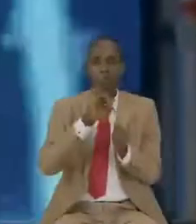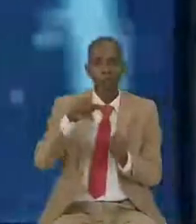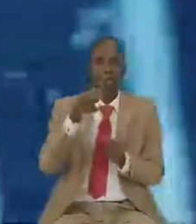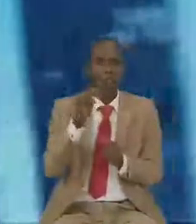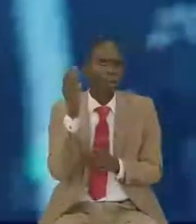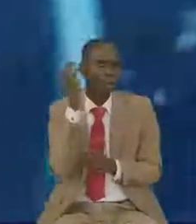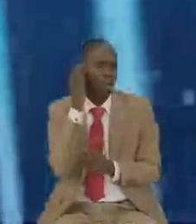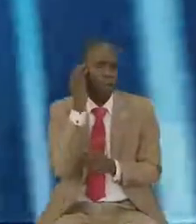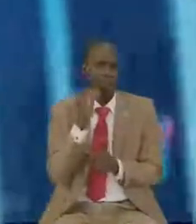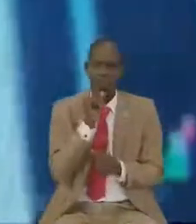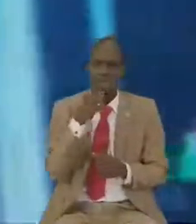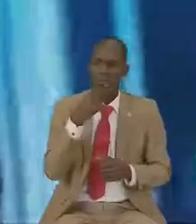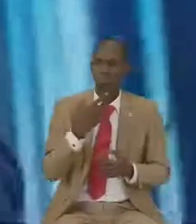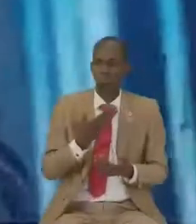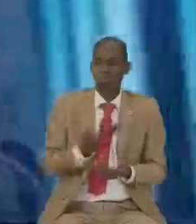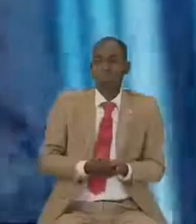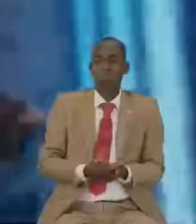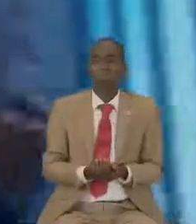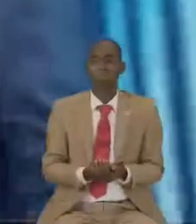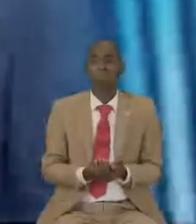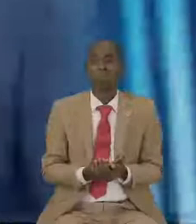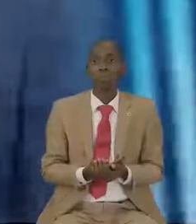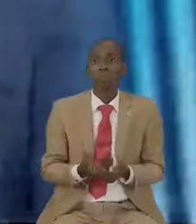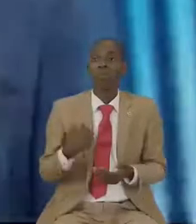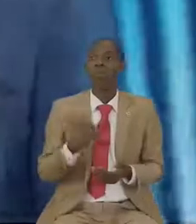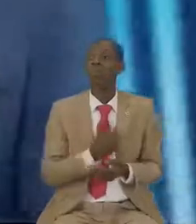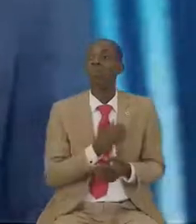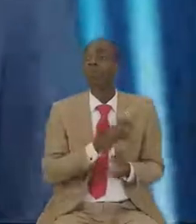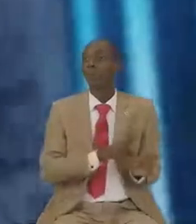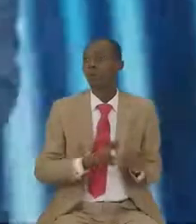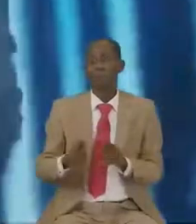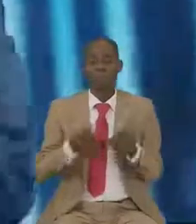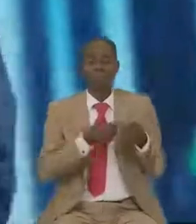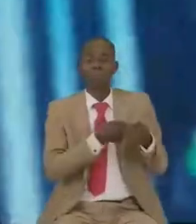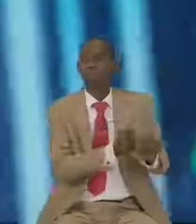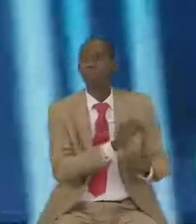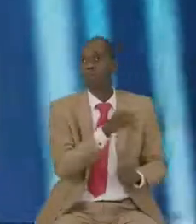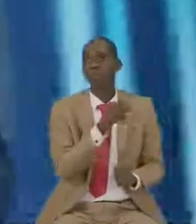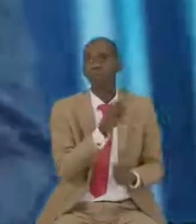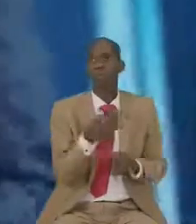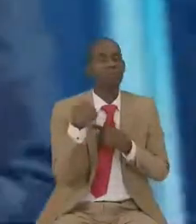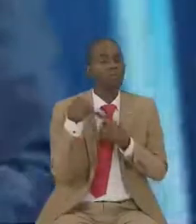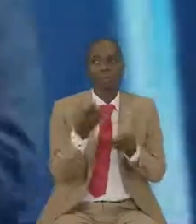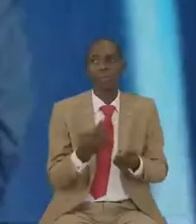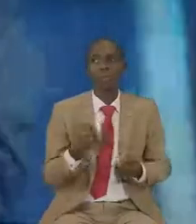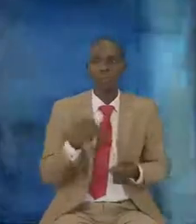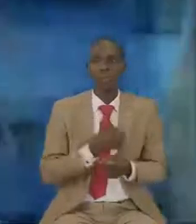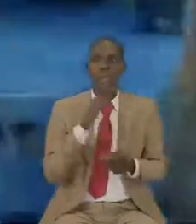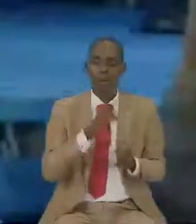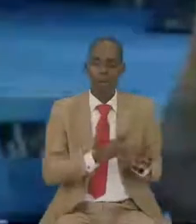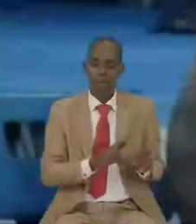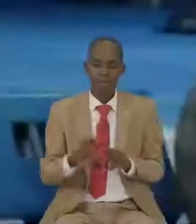n'ont pas dit que d'accord. Déjà, nous sommes disciples de Jean. D'accord, nous sommes déjà dans la